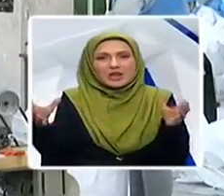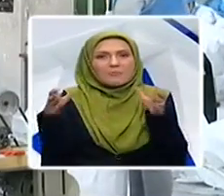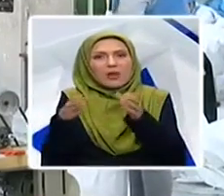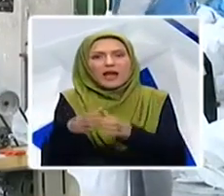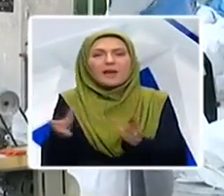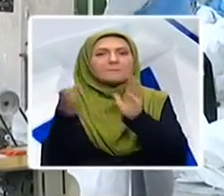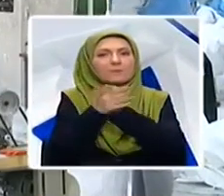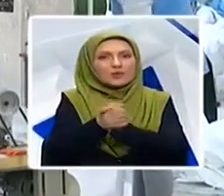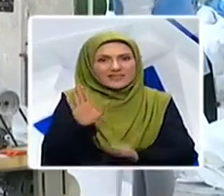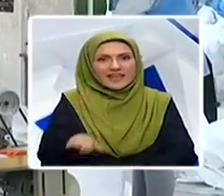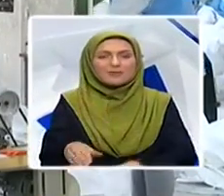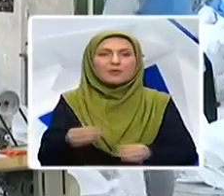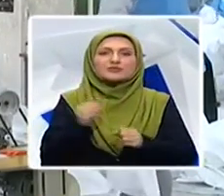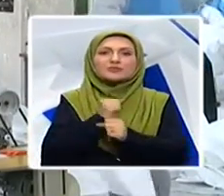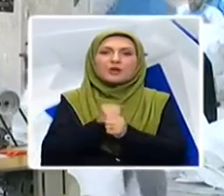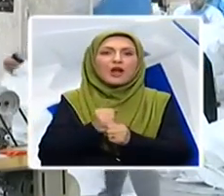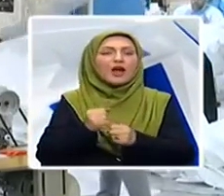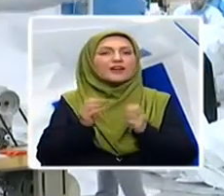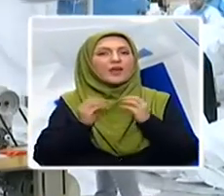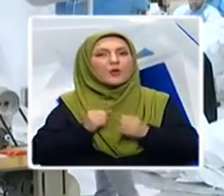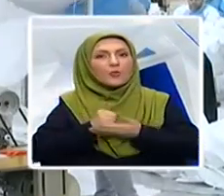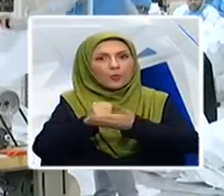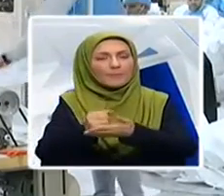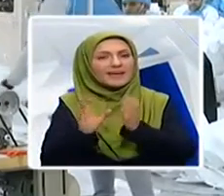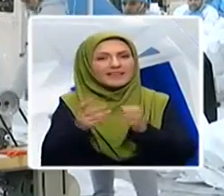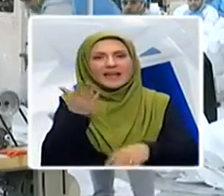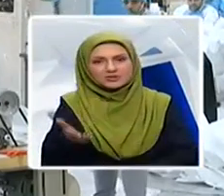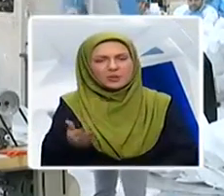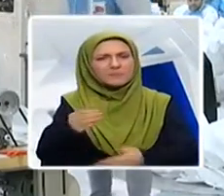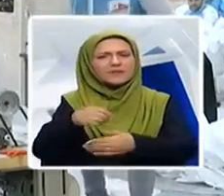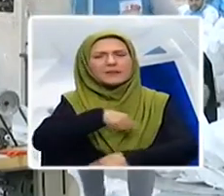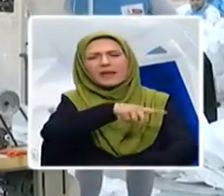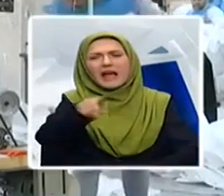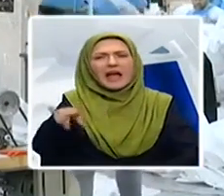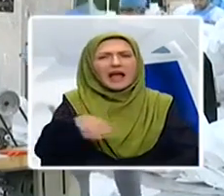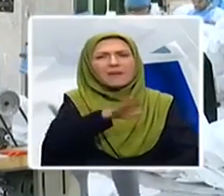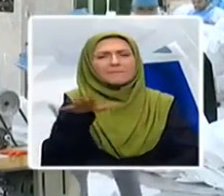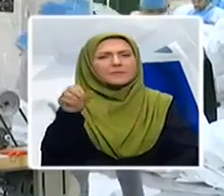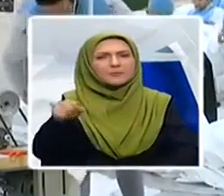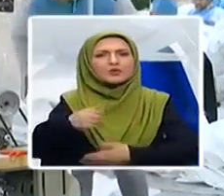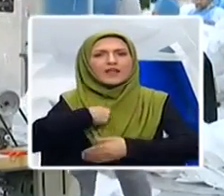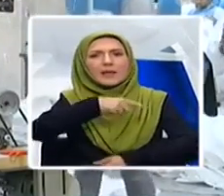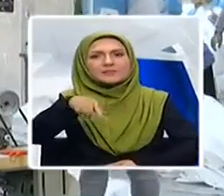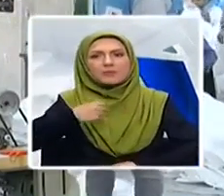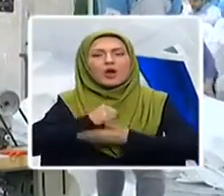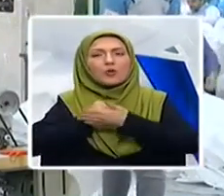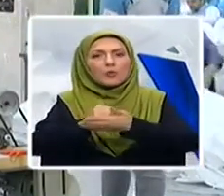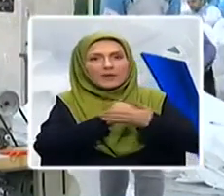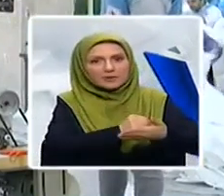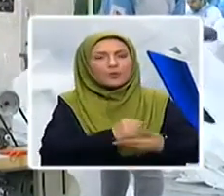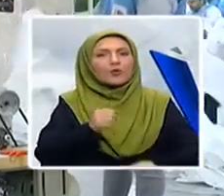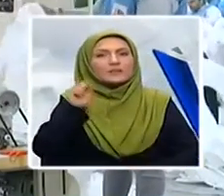همدلی‌های خیرخواهانه و مؤمنانه کمک میکنه تا از سختی‌های کرونا با شرایط بهتری عبور